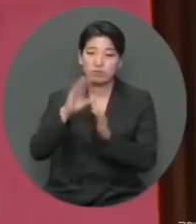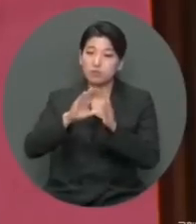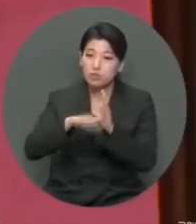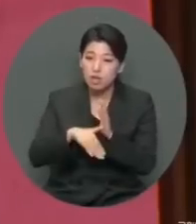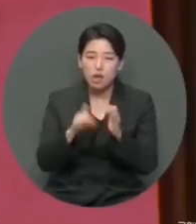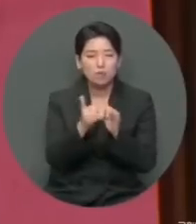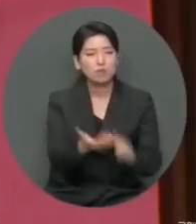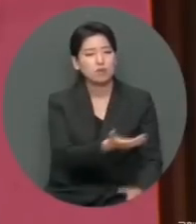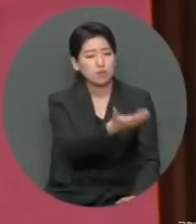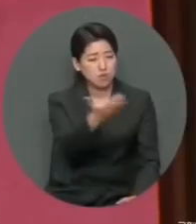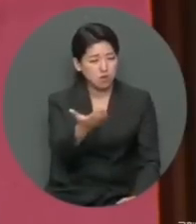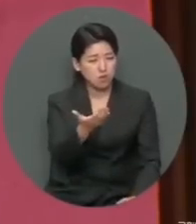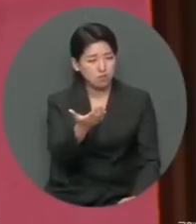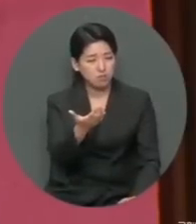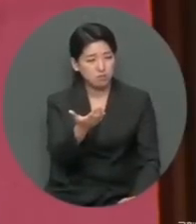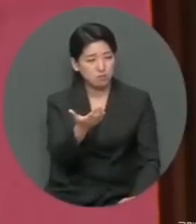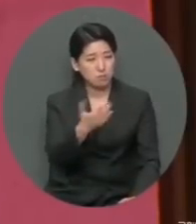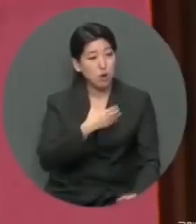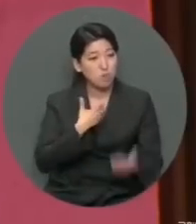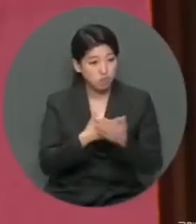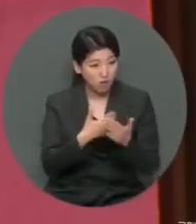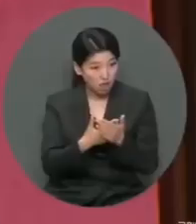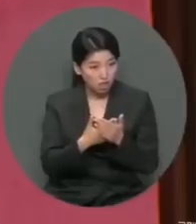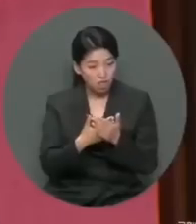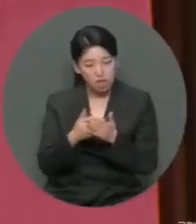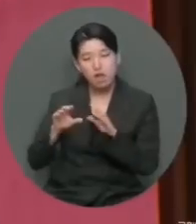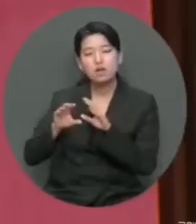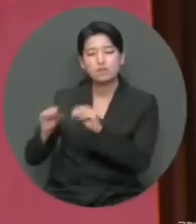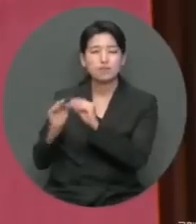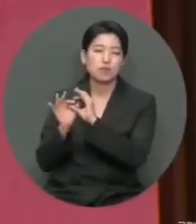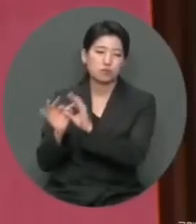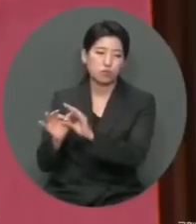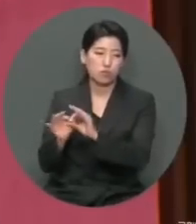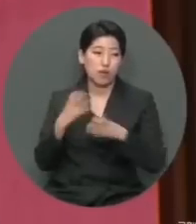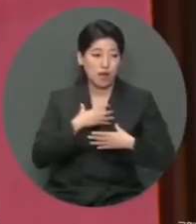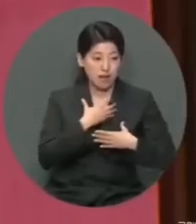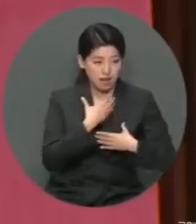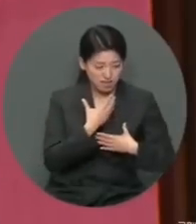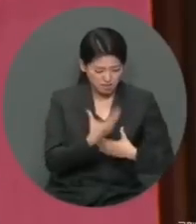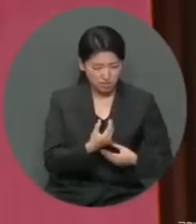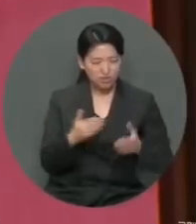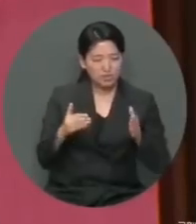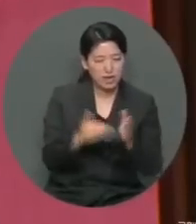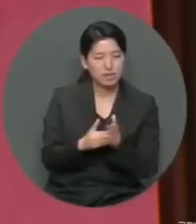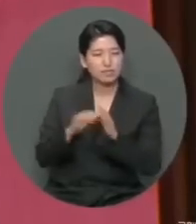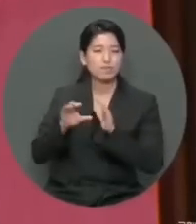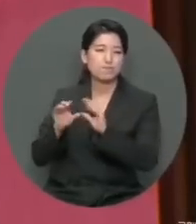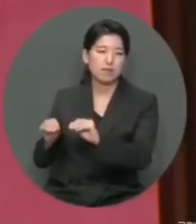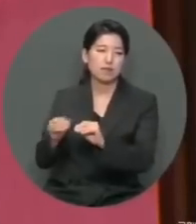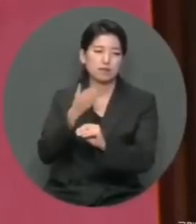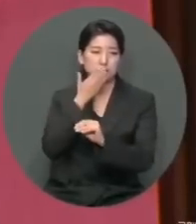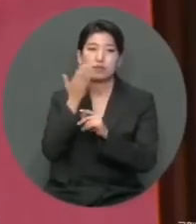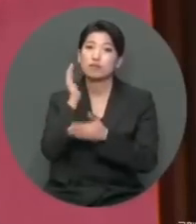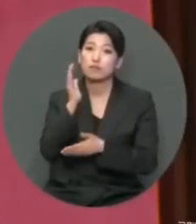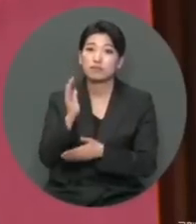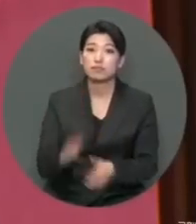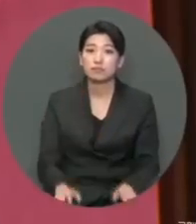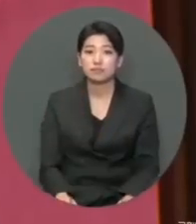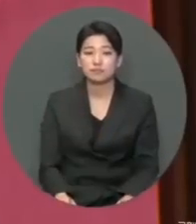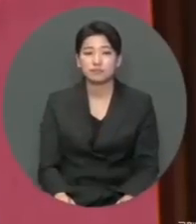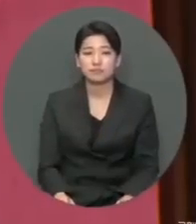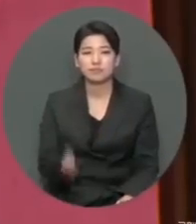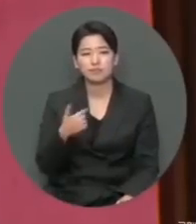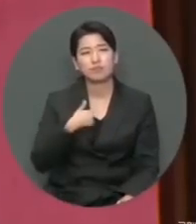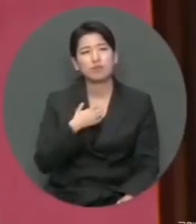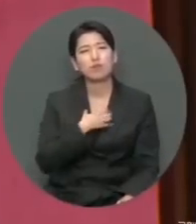국민께서 안심하실 때까지 수입 규제 조치 유지할 거다. 염려하지 않아도 된다. 이렇게 말씀을 하셨더라고요. 네, 그렇습니다. 네. 근데 제가